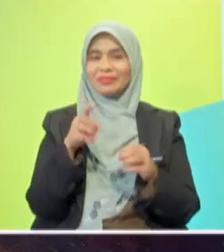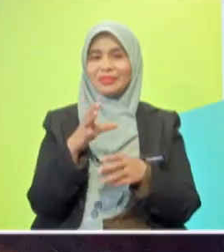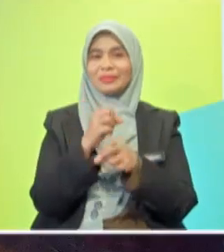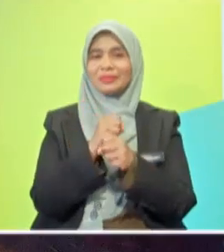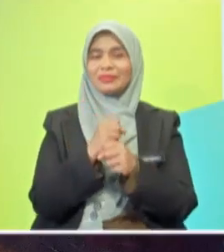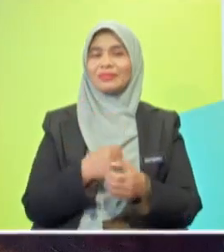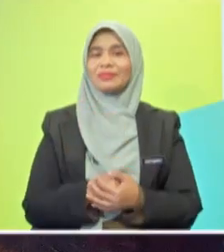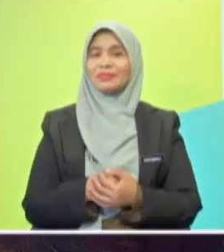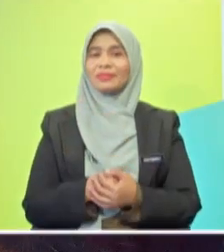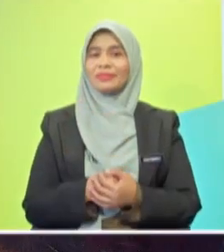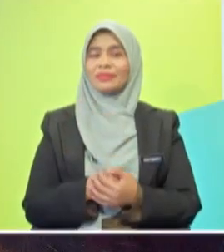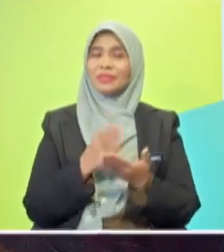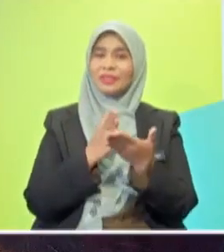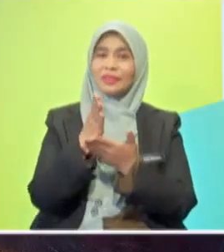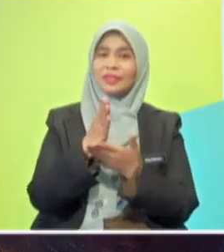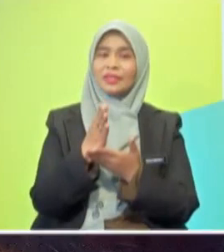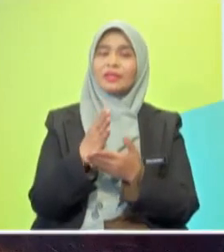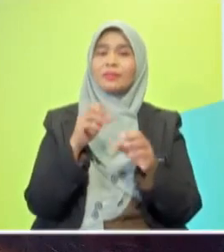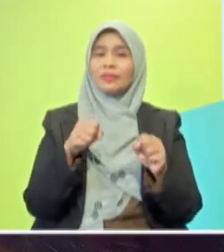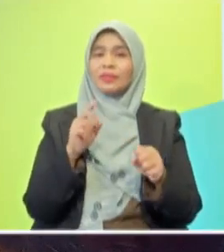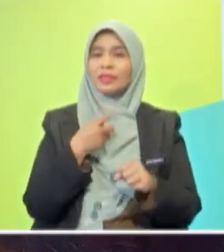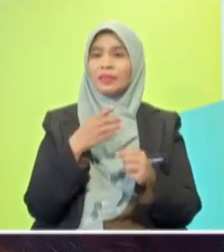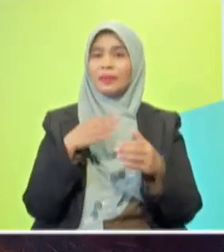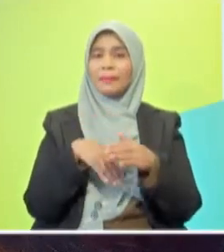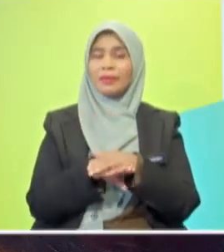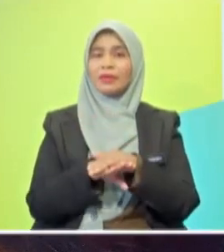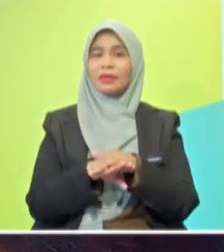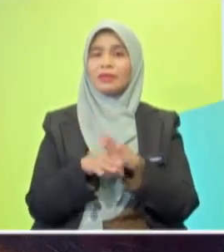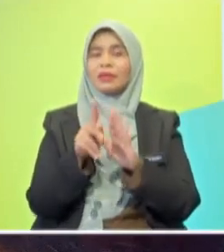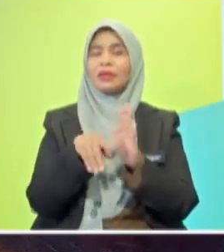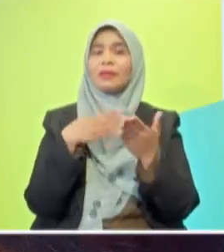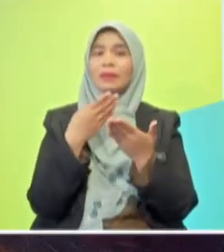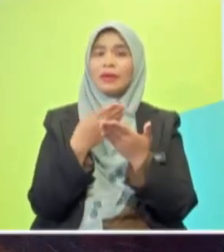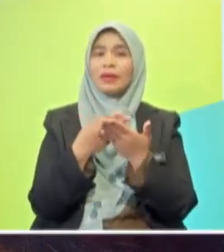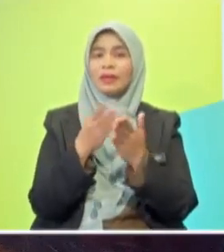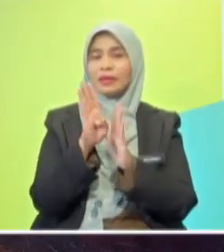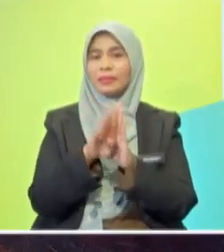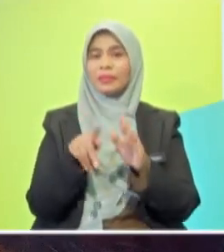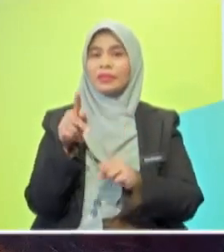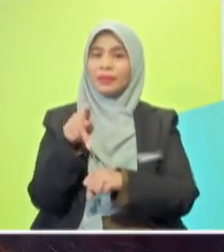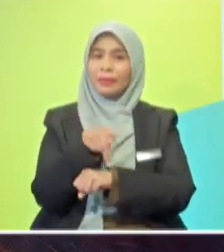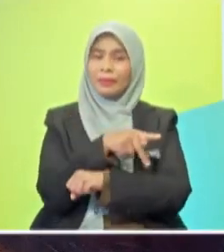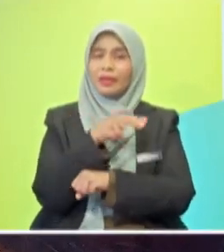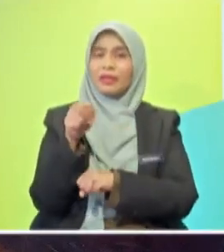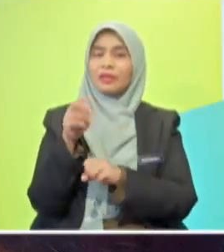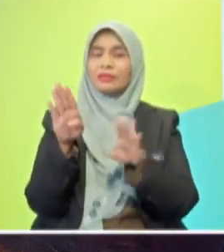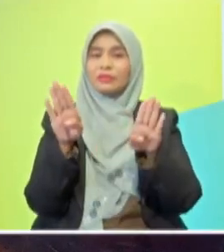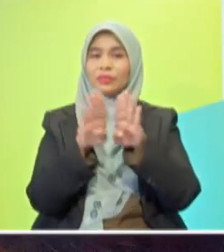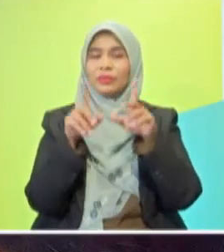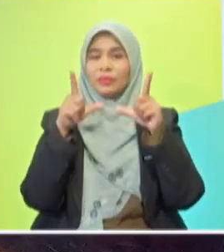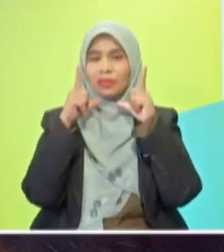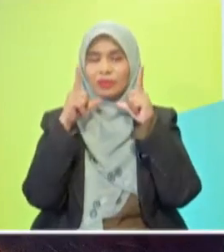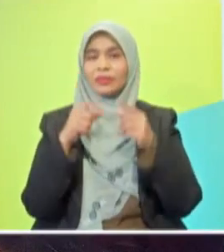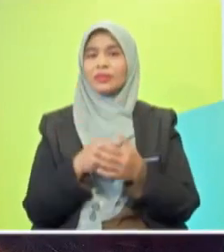seterusnya boleh kita masuk hikmah berpakaian menutup aurat. Apa yang kita